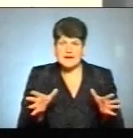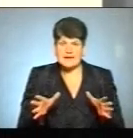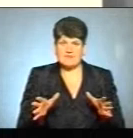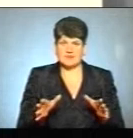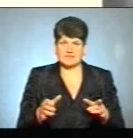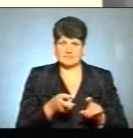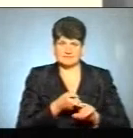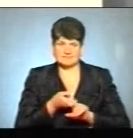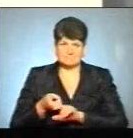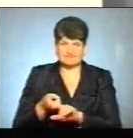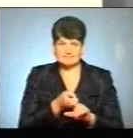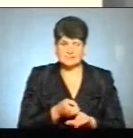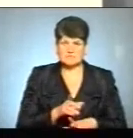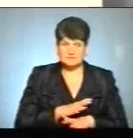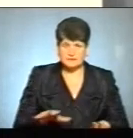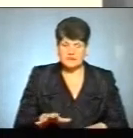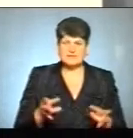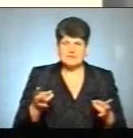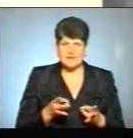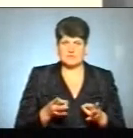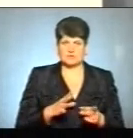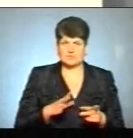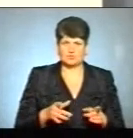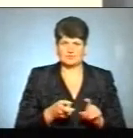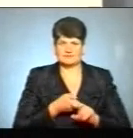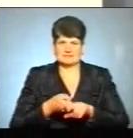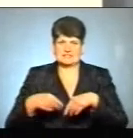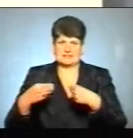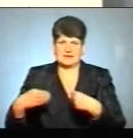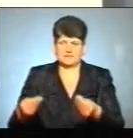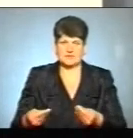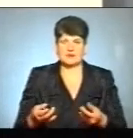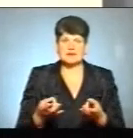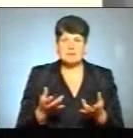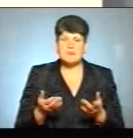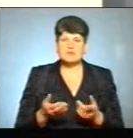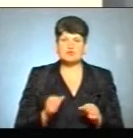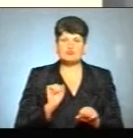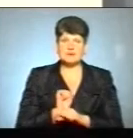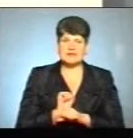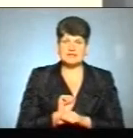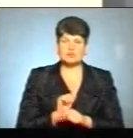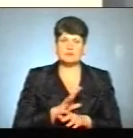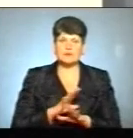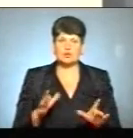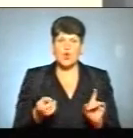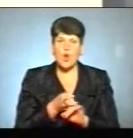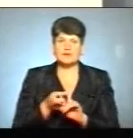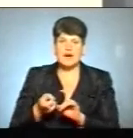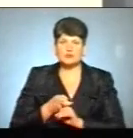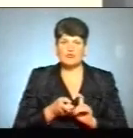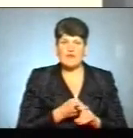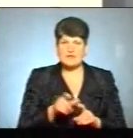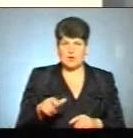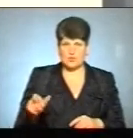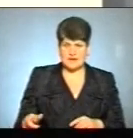інфікацію COVID-19, потрібно перервати цей ланцюг. Ланцюг переривається методом контактування з людьми. Тому на ці вихідні, я думаю,